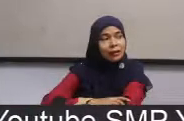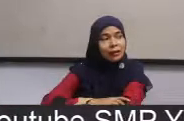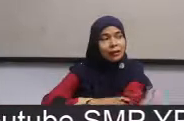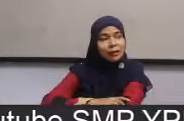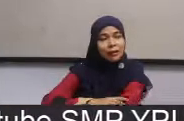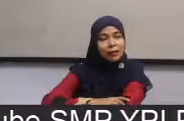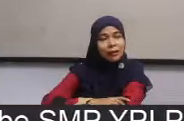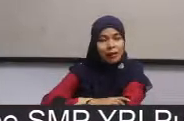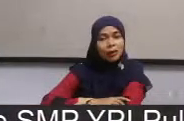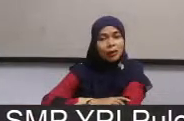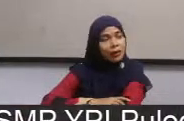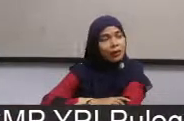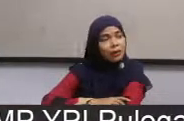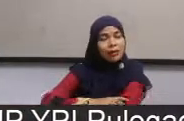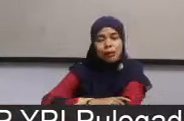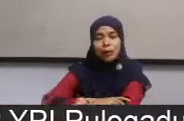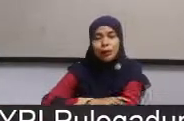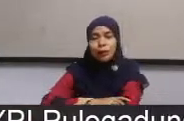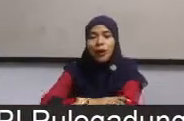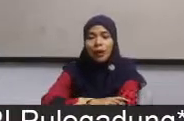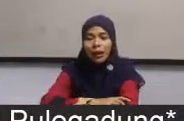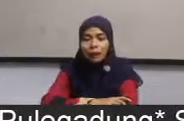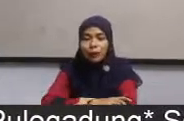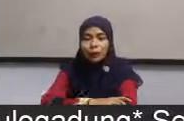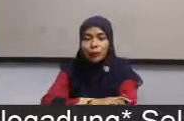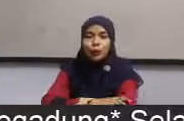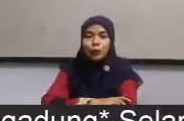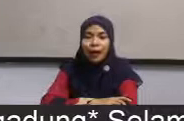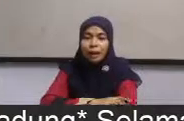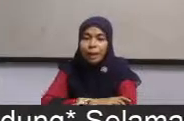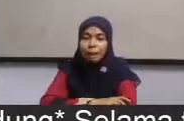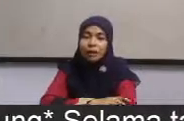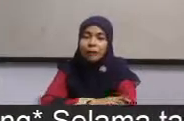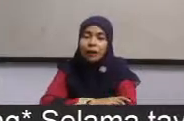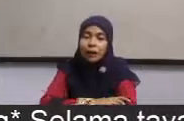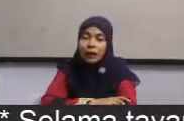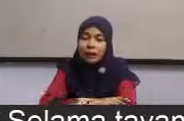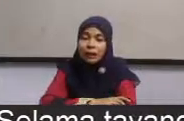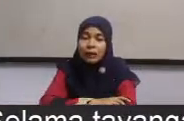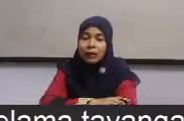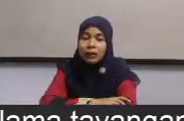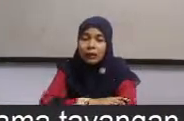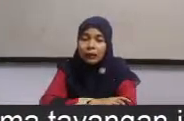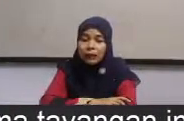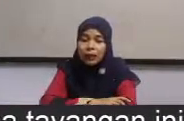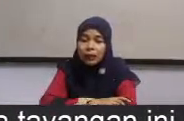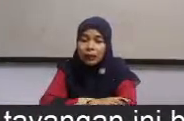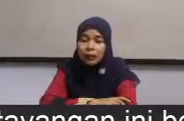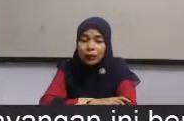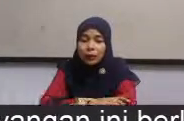Hai Umar yang udah banyak digunakan untuk mengurangi pencemaran lingkungan